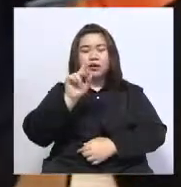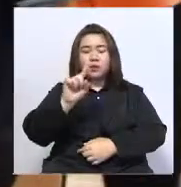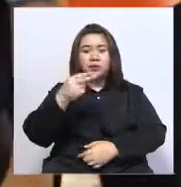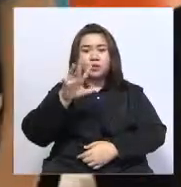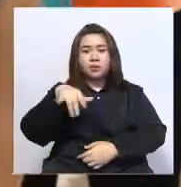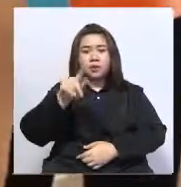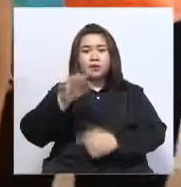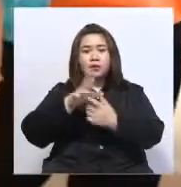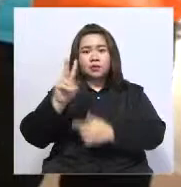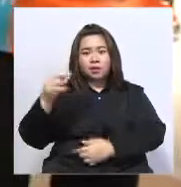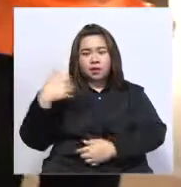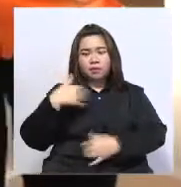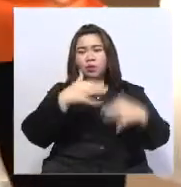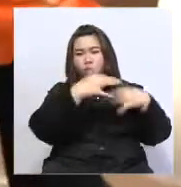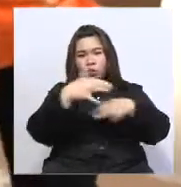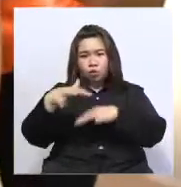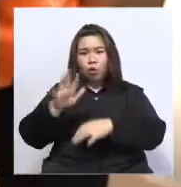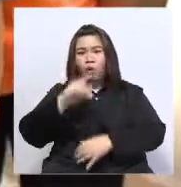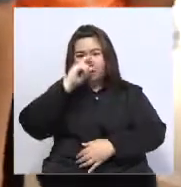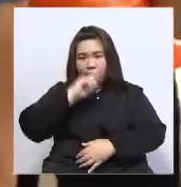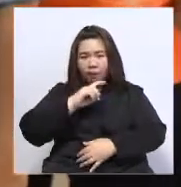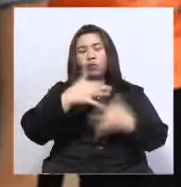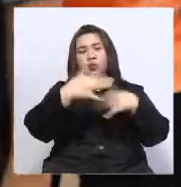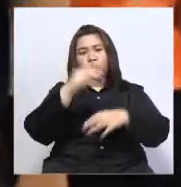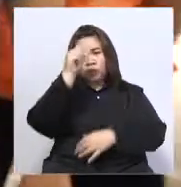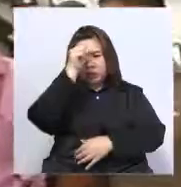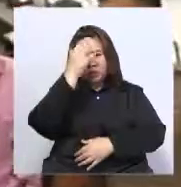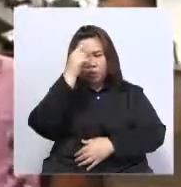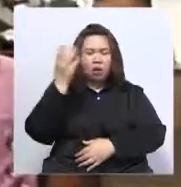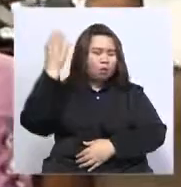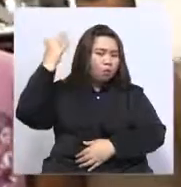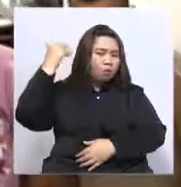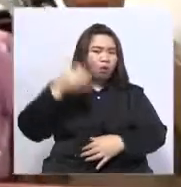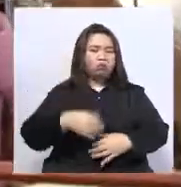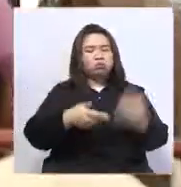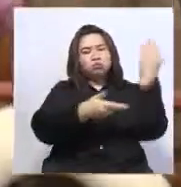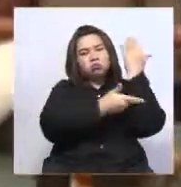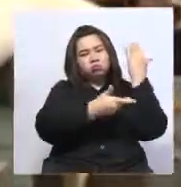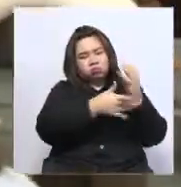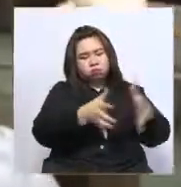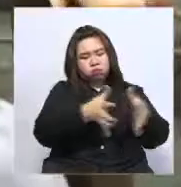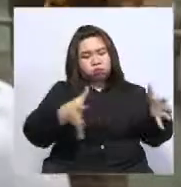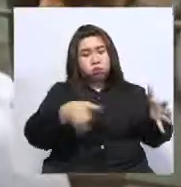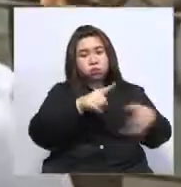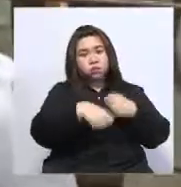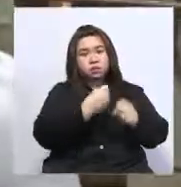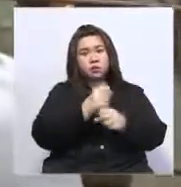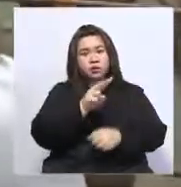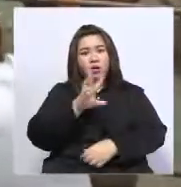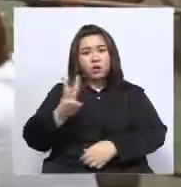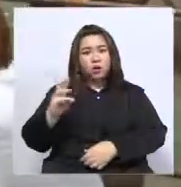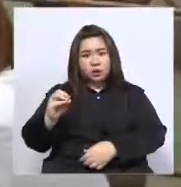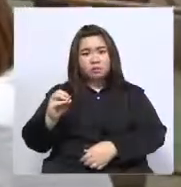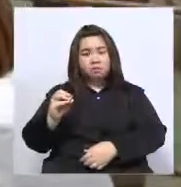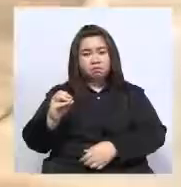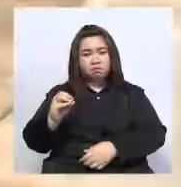15,000 ตันค่ะเพื่อที่จะระบายน้ำมันปาล์มในประเทศหลังจากที่ก่อนหน้านี้เนี่ยเกิดปัญหาน้ำมันปาล์มดิบเนี่ยล้นตลาดมาตั้งแต่ปี